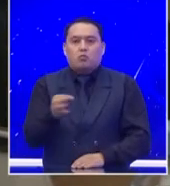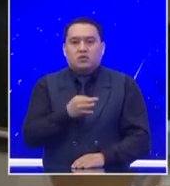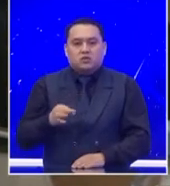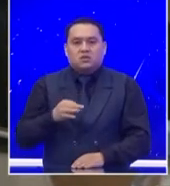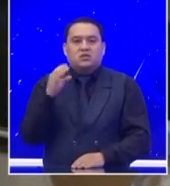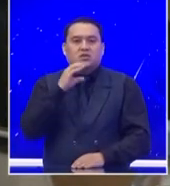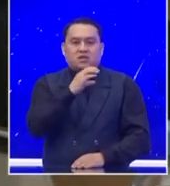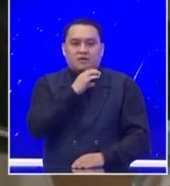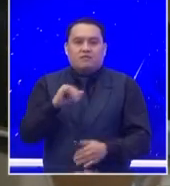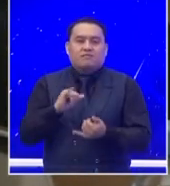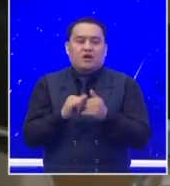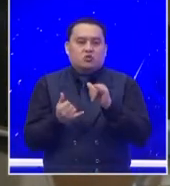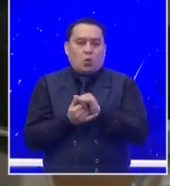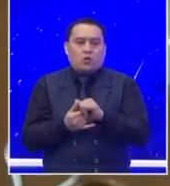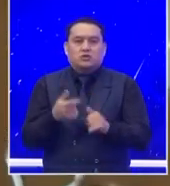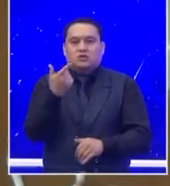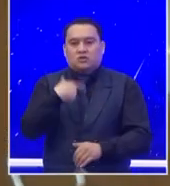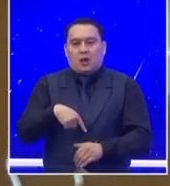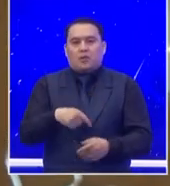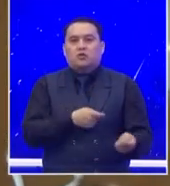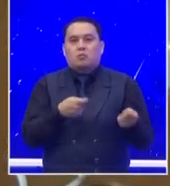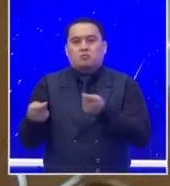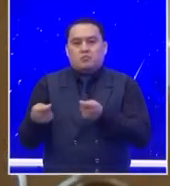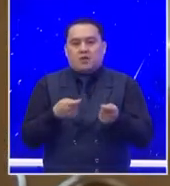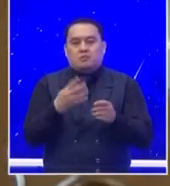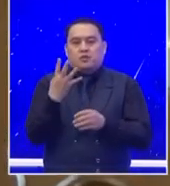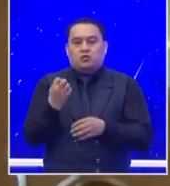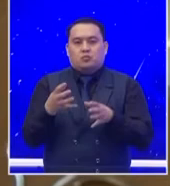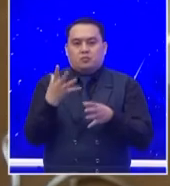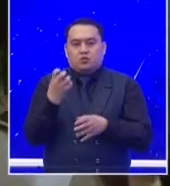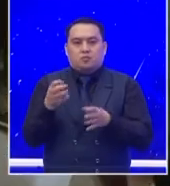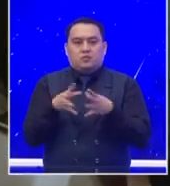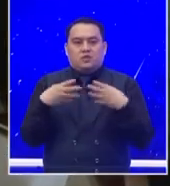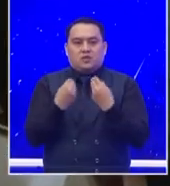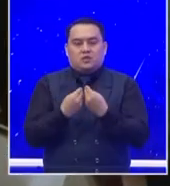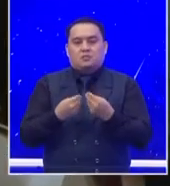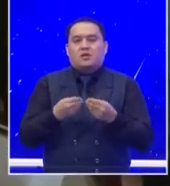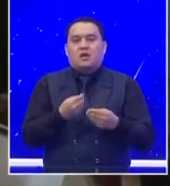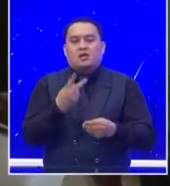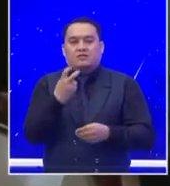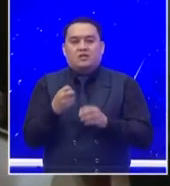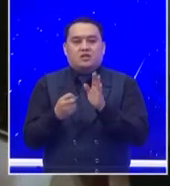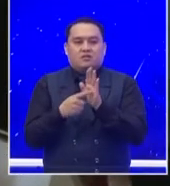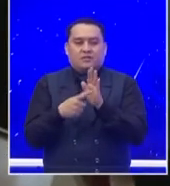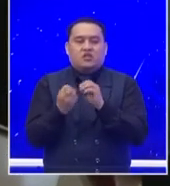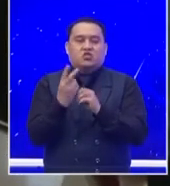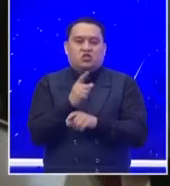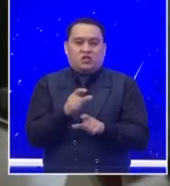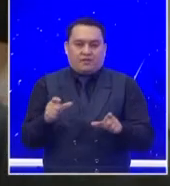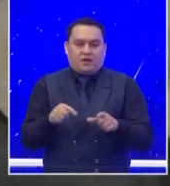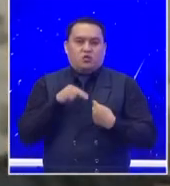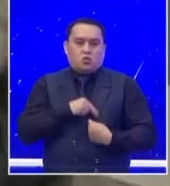области в северо-восточные регионы самостоятельно переехали 515 семей с общей численностью 1812 человек. Из